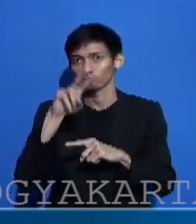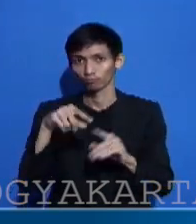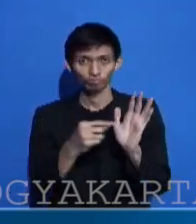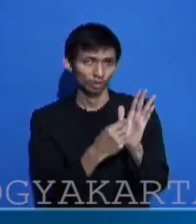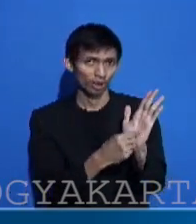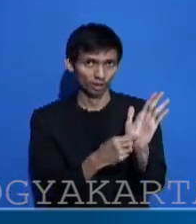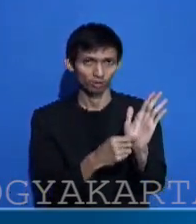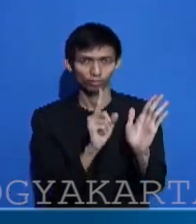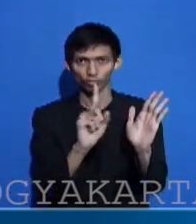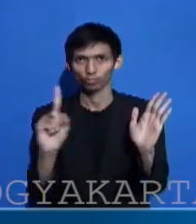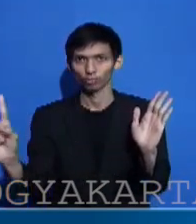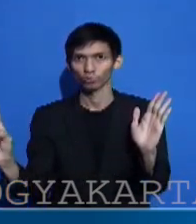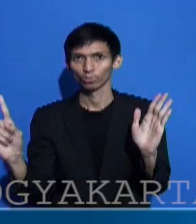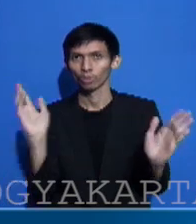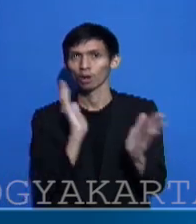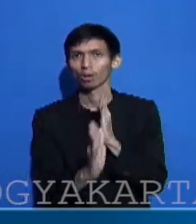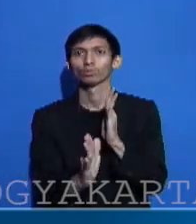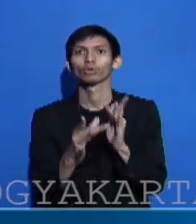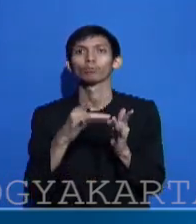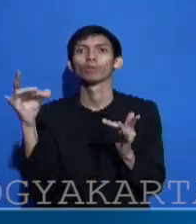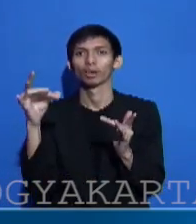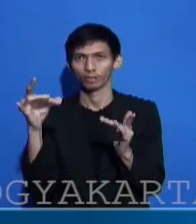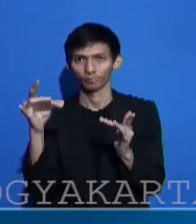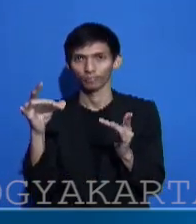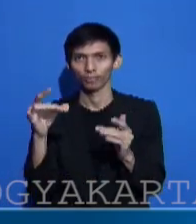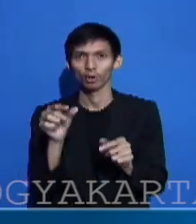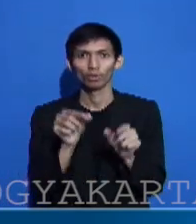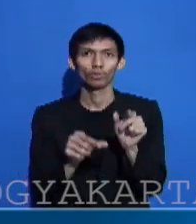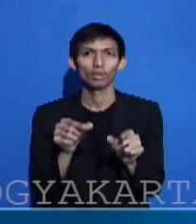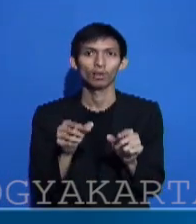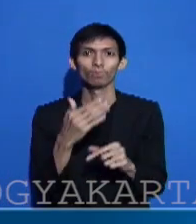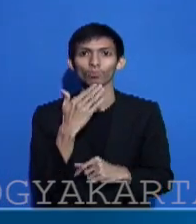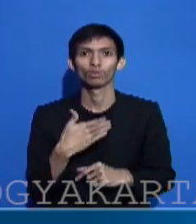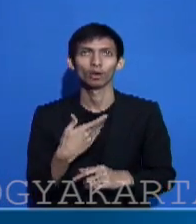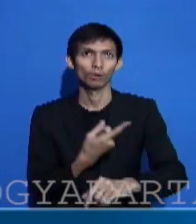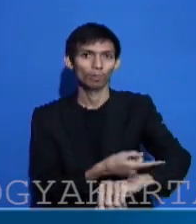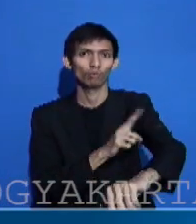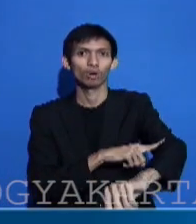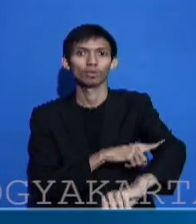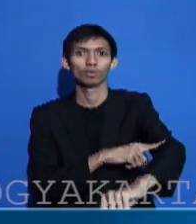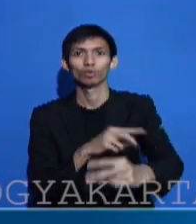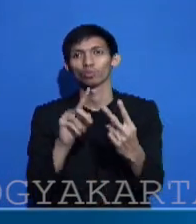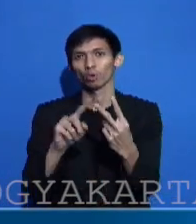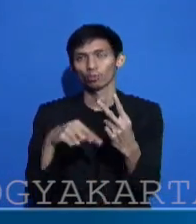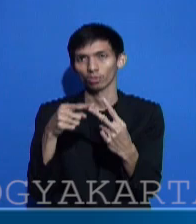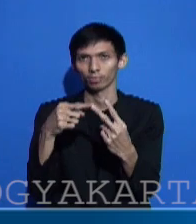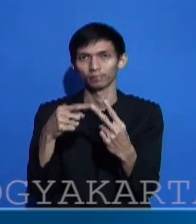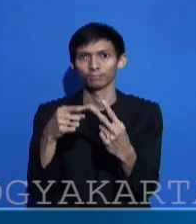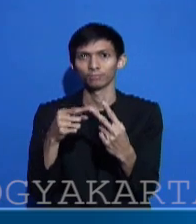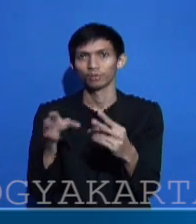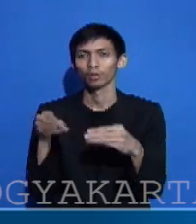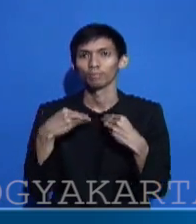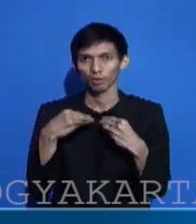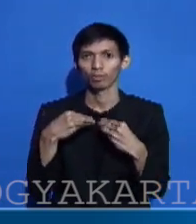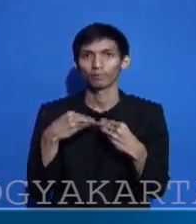para pemain yang akan diproyeksikan menjadi pemain berbakat. Salah satunya adalah dua pemain lolos seleksi maju ke pertandingan skala